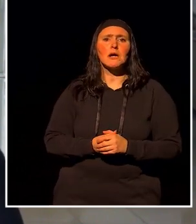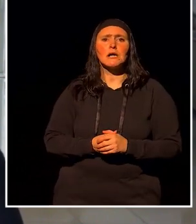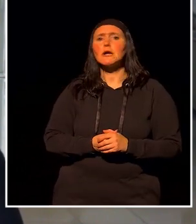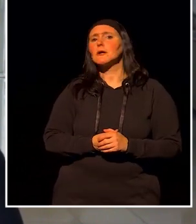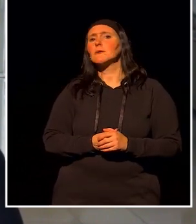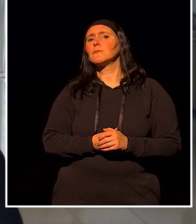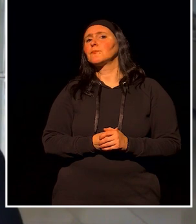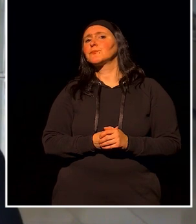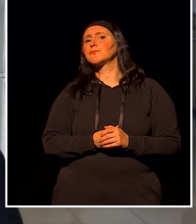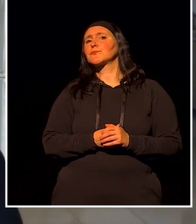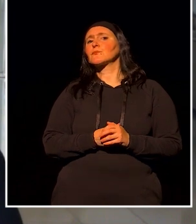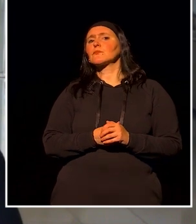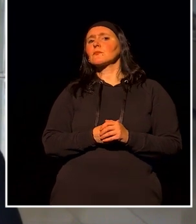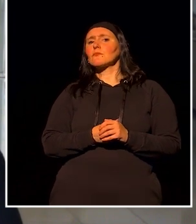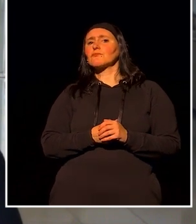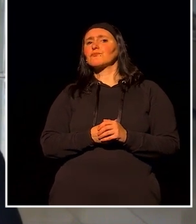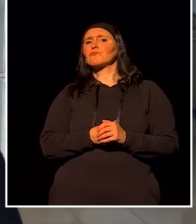andere